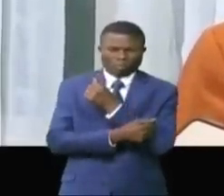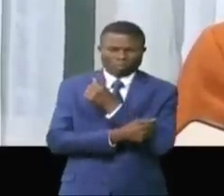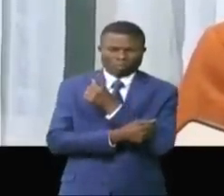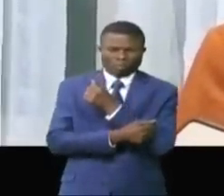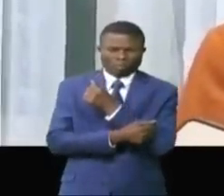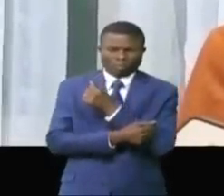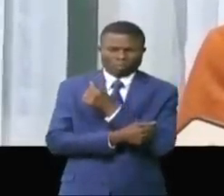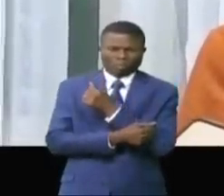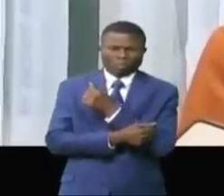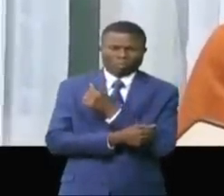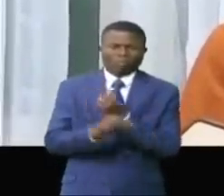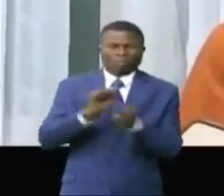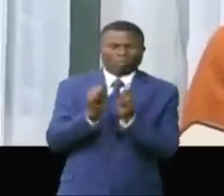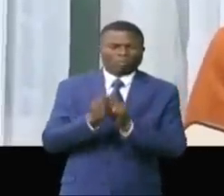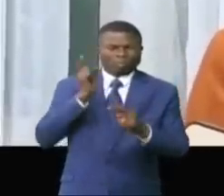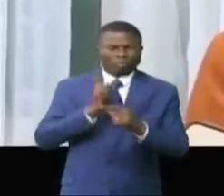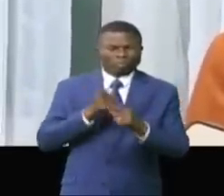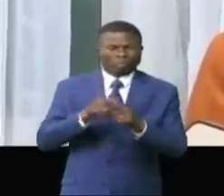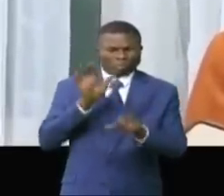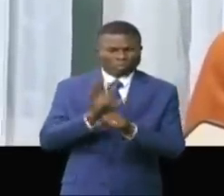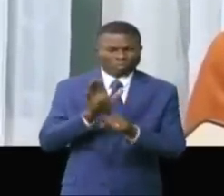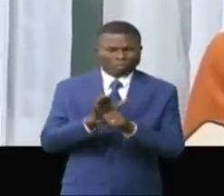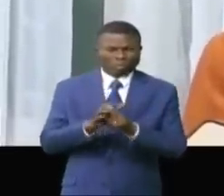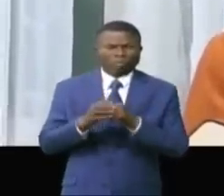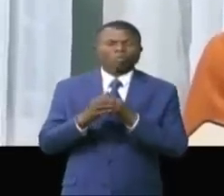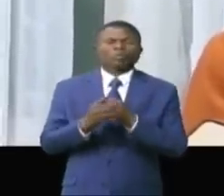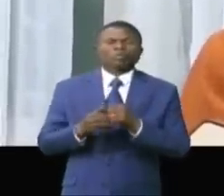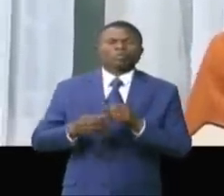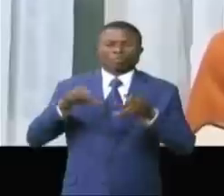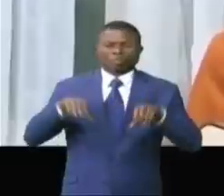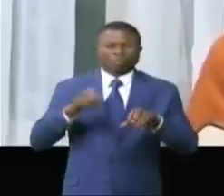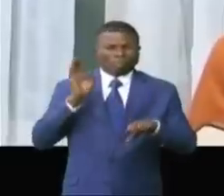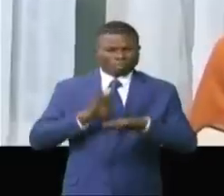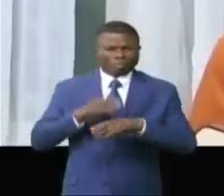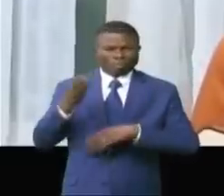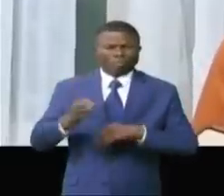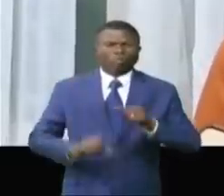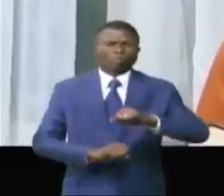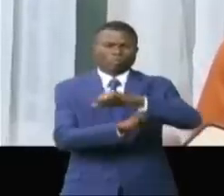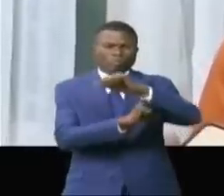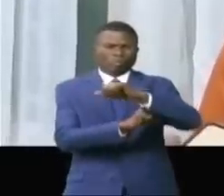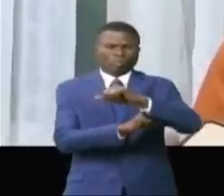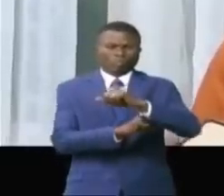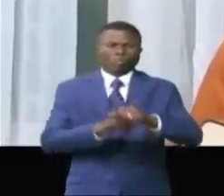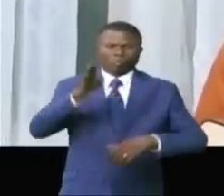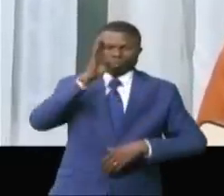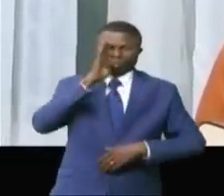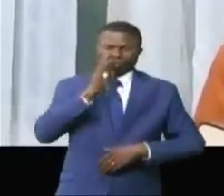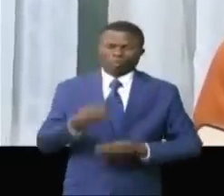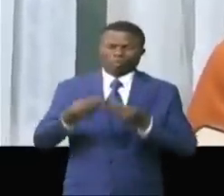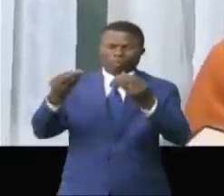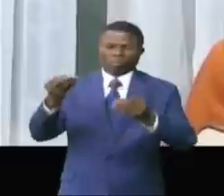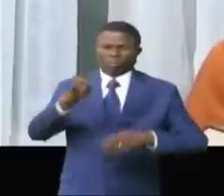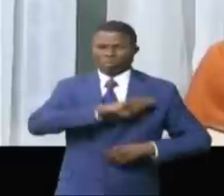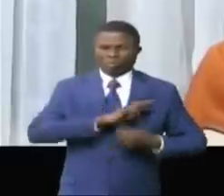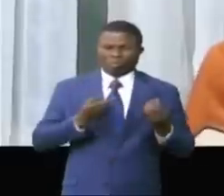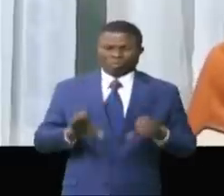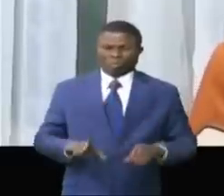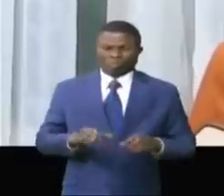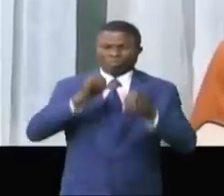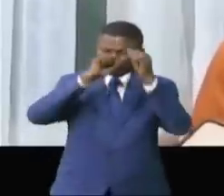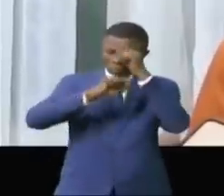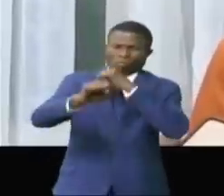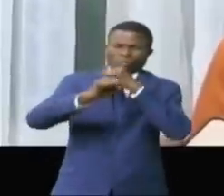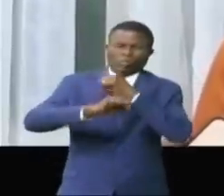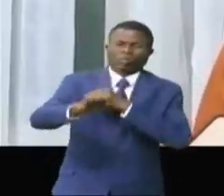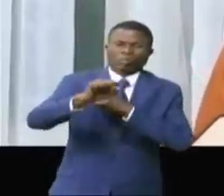des grandes difficultés auxquelles le pays fait face en ce moment, mais aussi du soutien que la Belgique apporte à la RDC pour essayer de sensibiliser